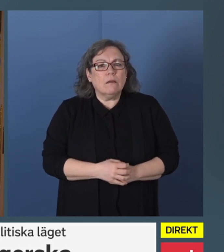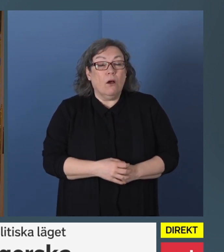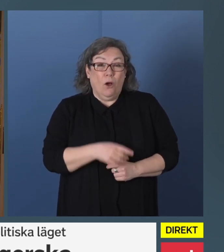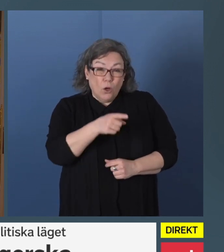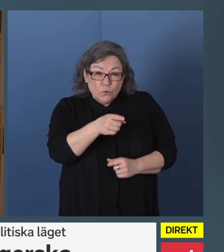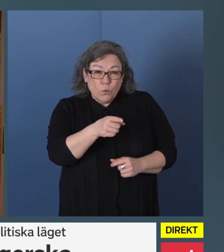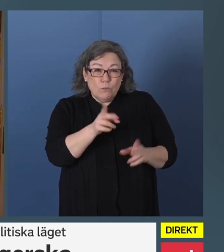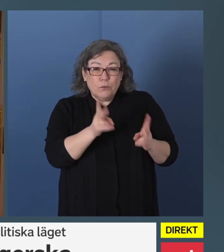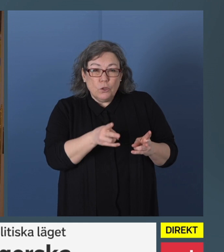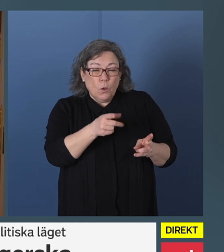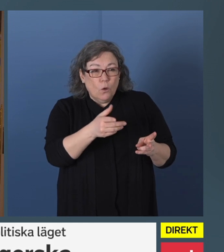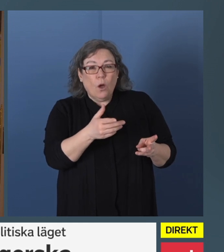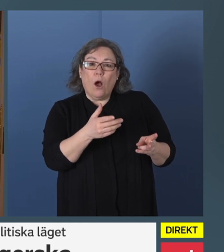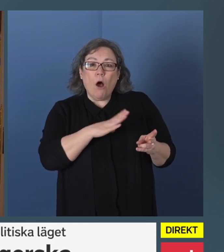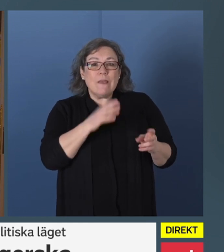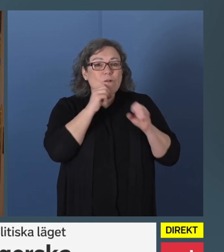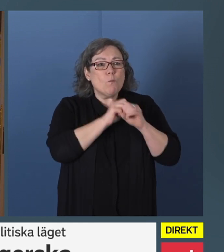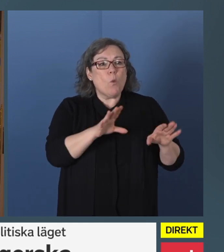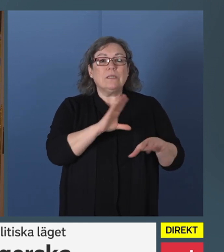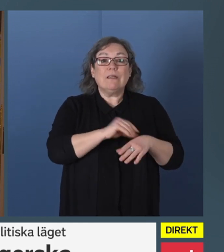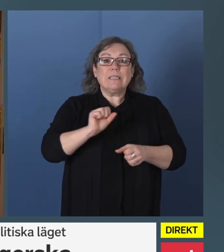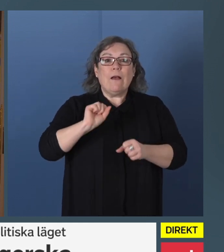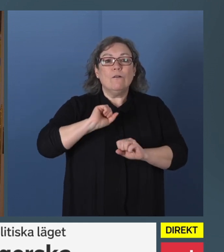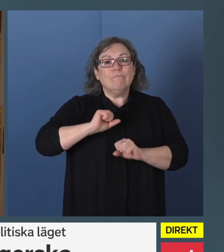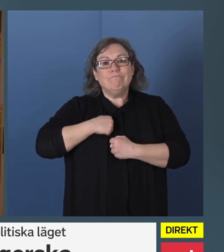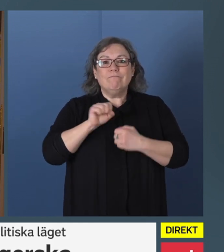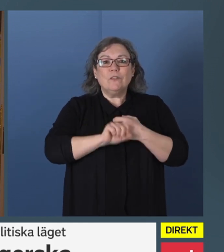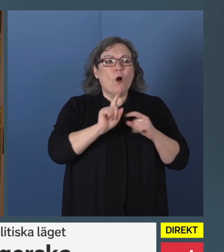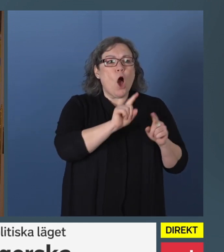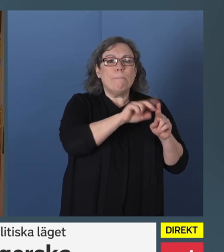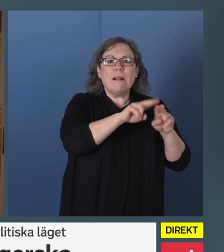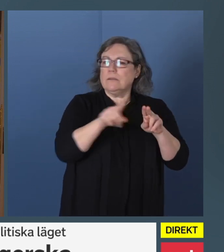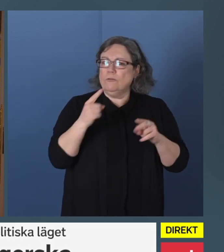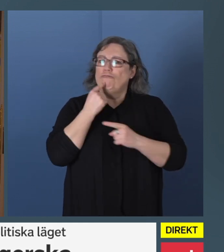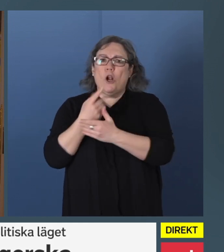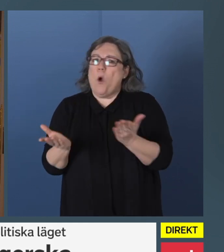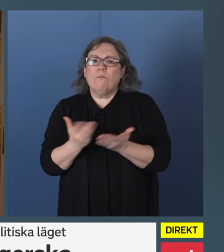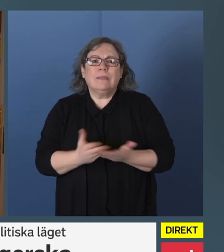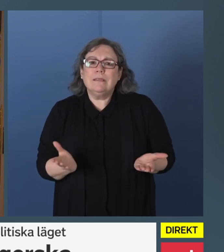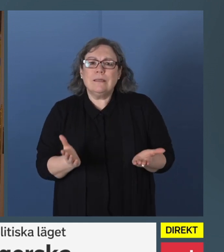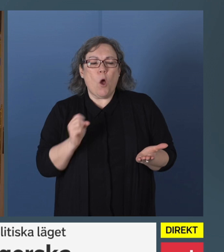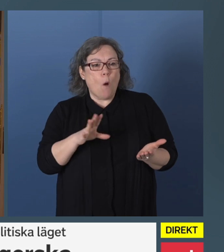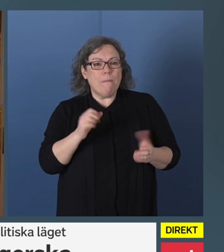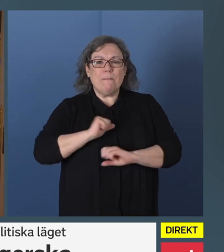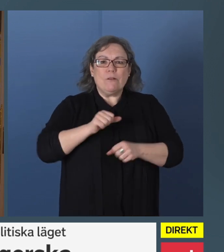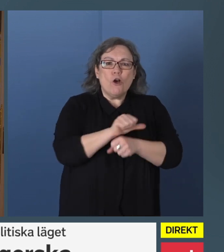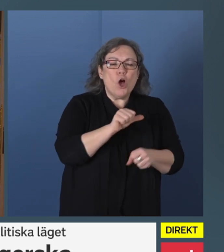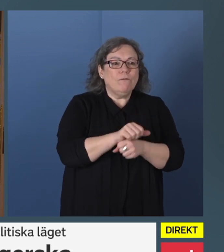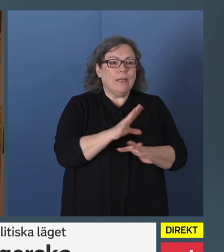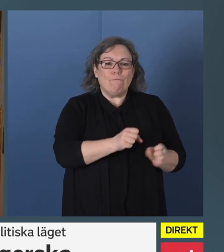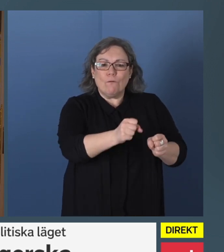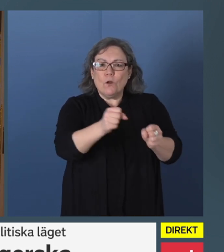inte information om Sveriges försvar. Varje enskild uppgift om övningar och förflyttningar är pusselbitar